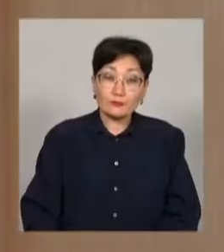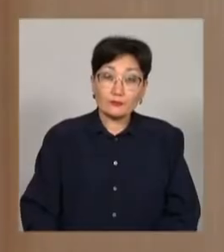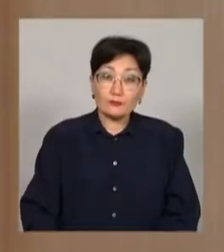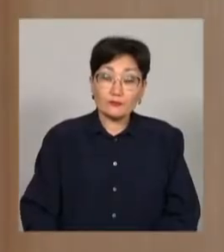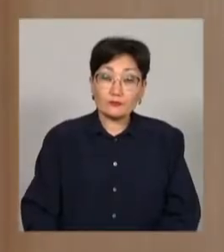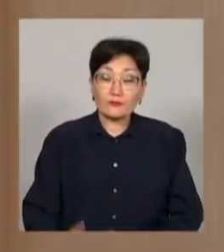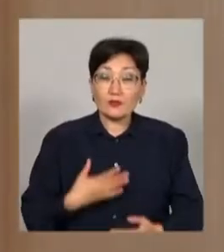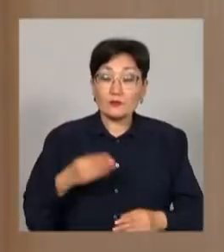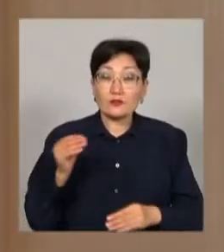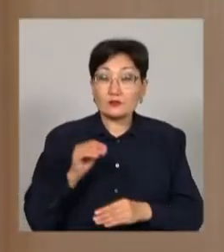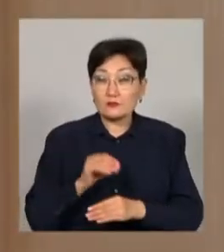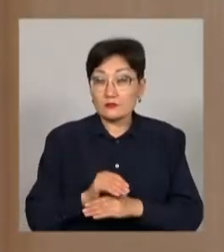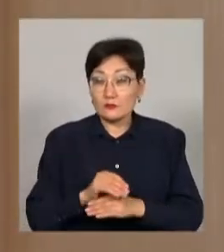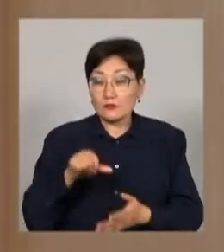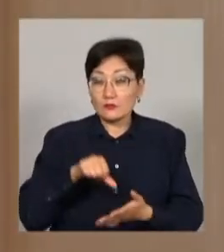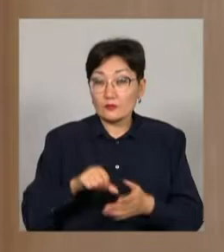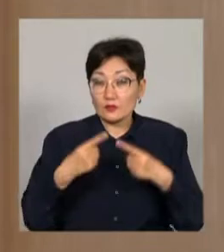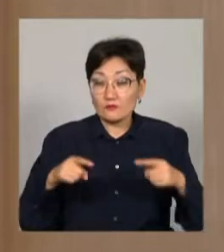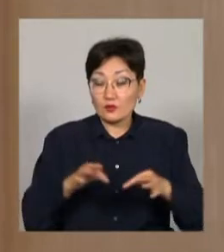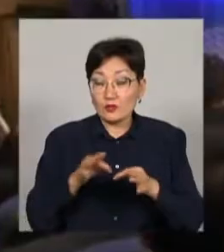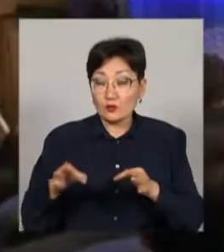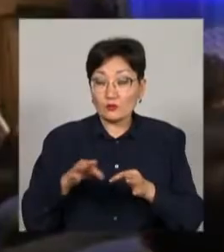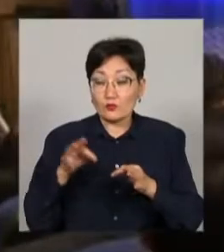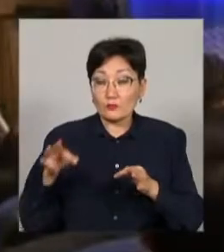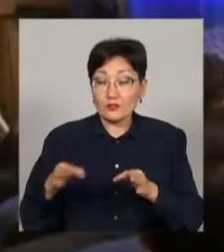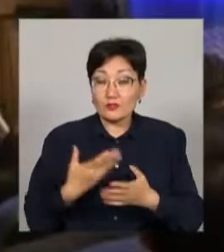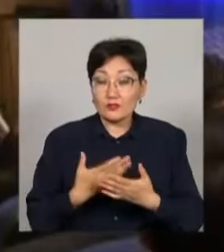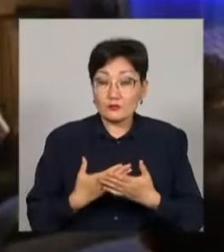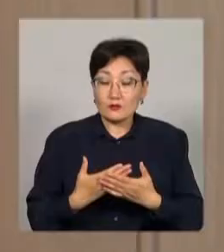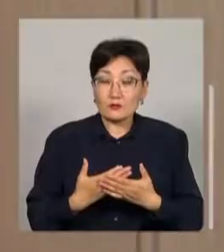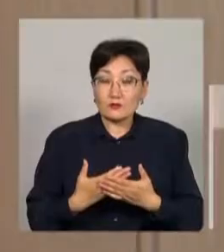Также наши добывающие предприятия присутствуют в других регионах. Например, в